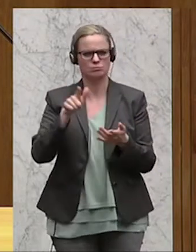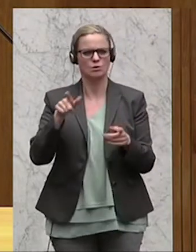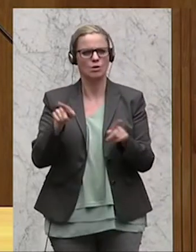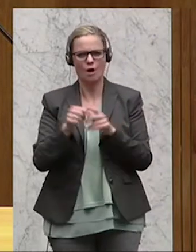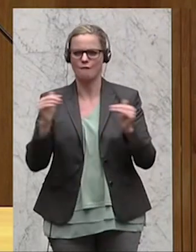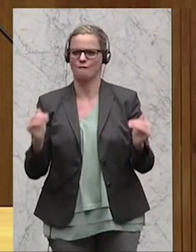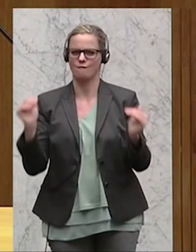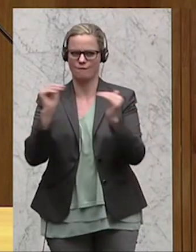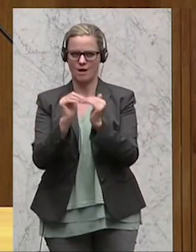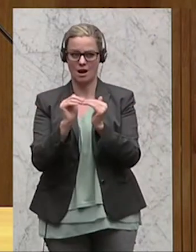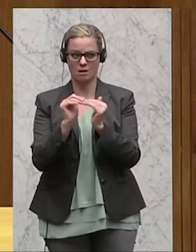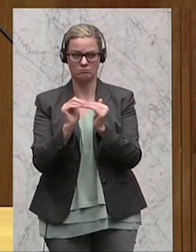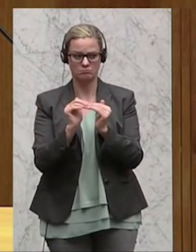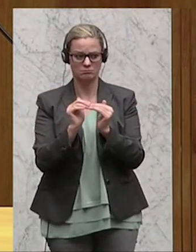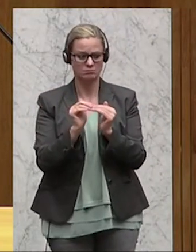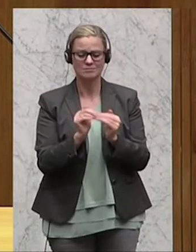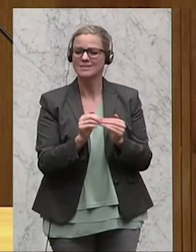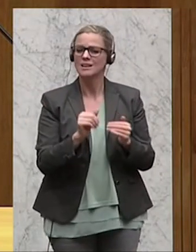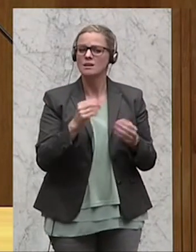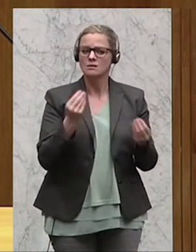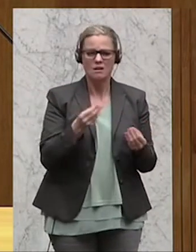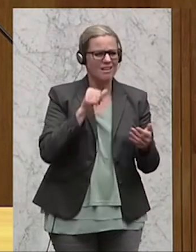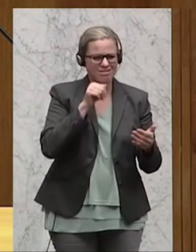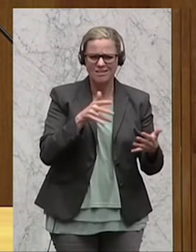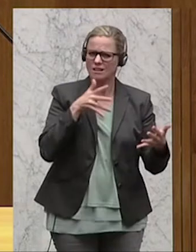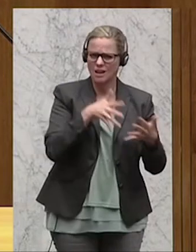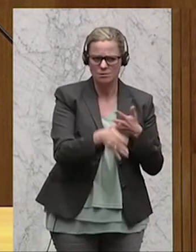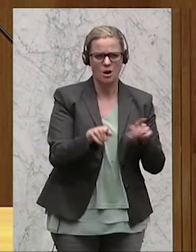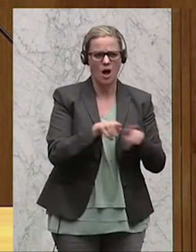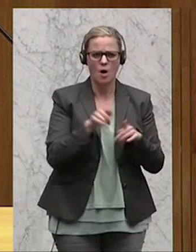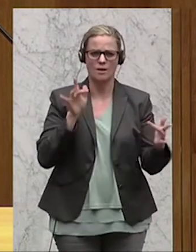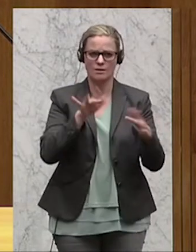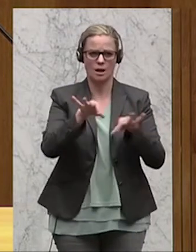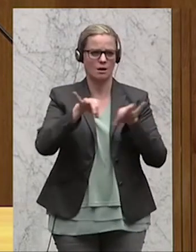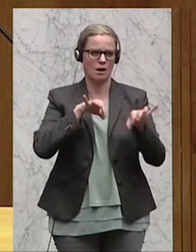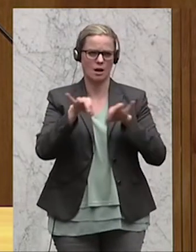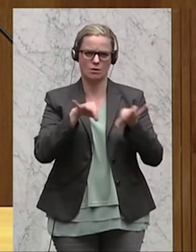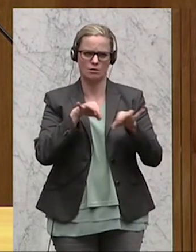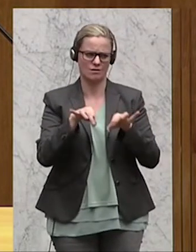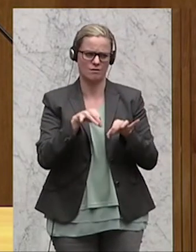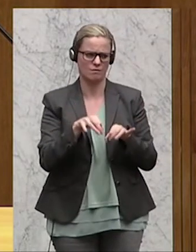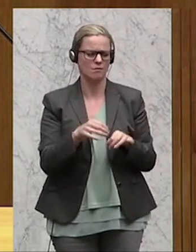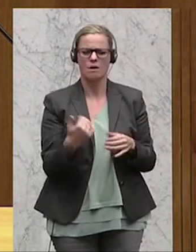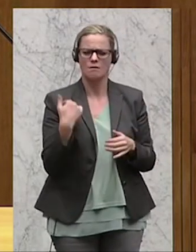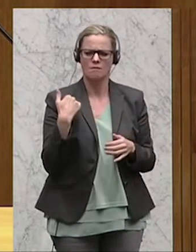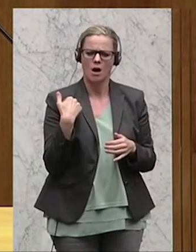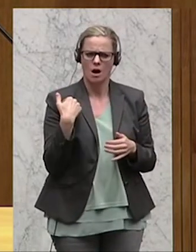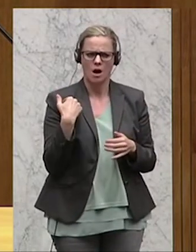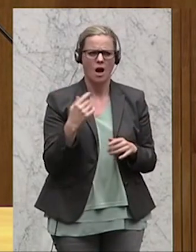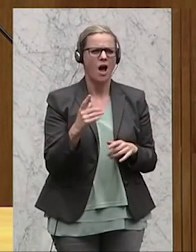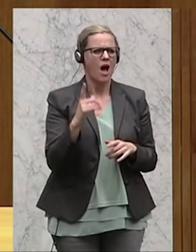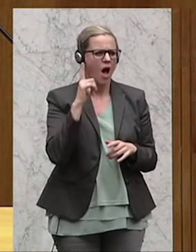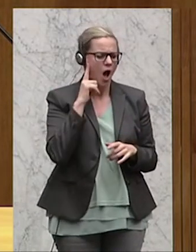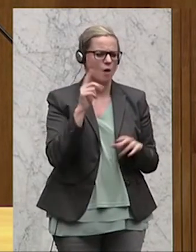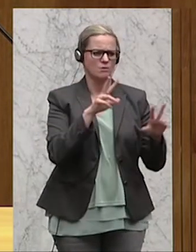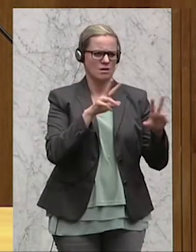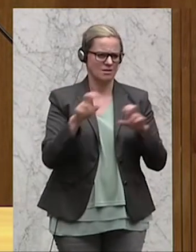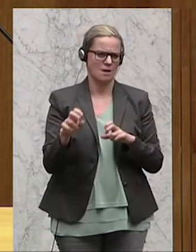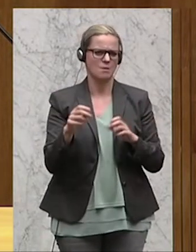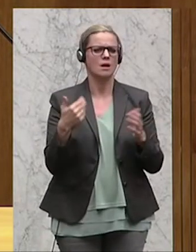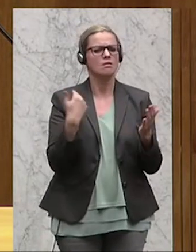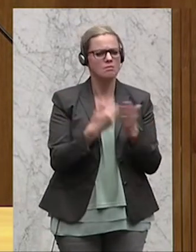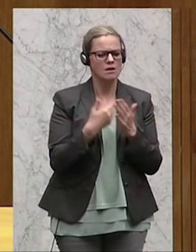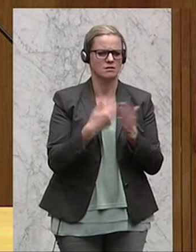Denn die Ungerechtigkeit und Intransparenz und eben die Deregulierung waren Hauptmotive, dieses Volksbegehren